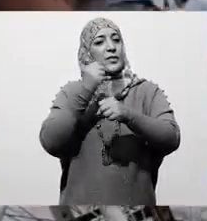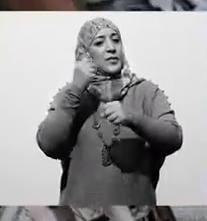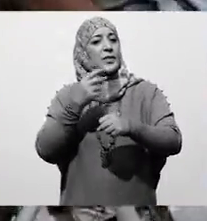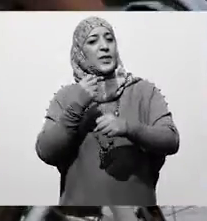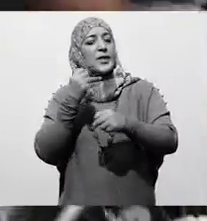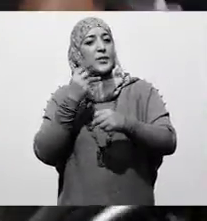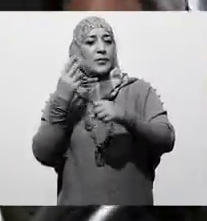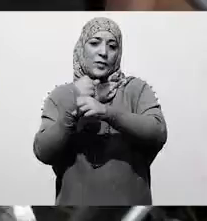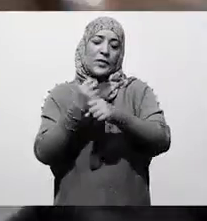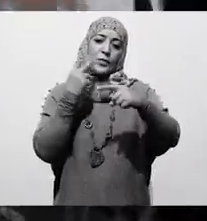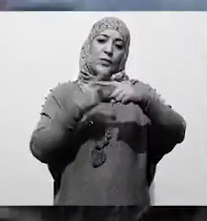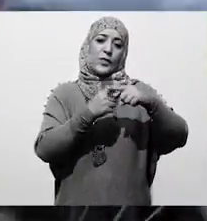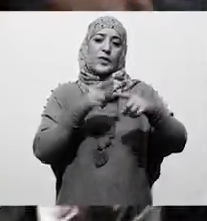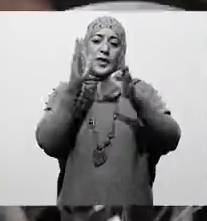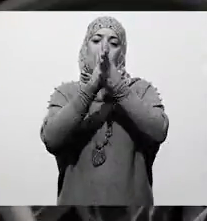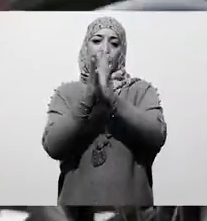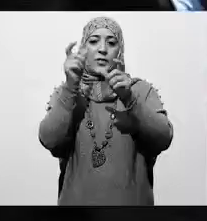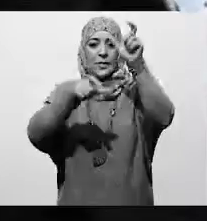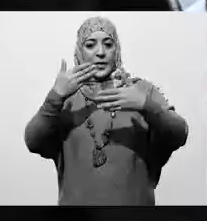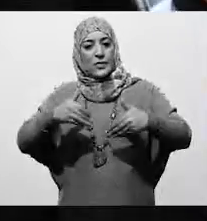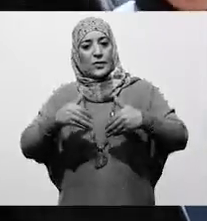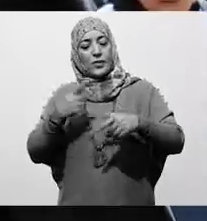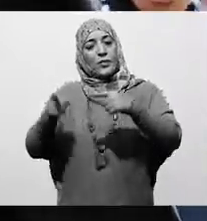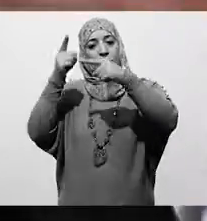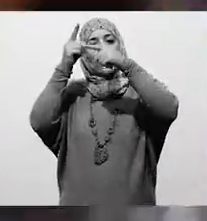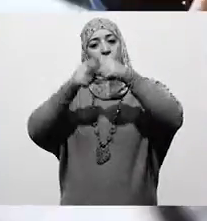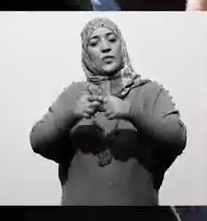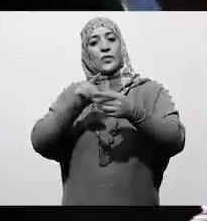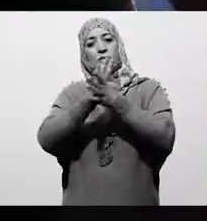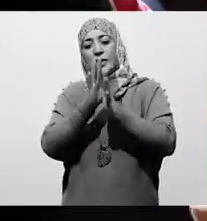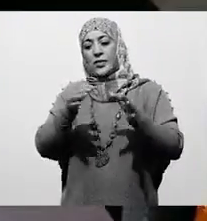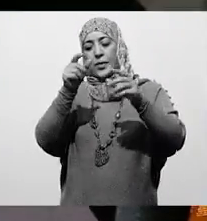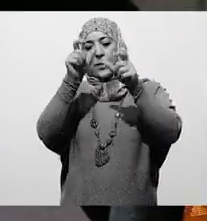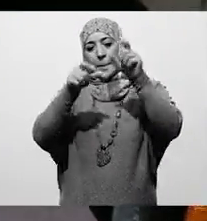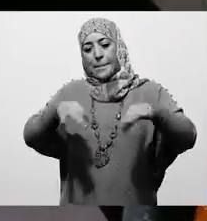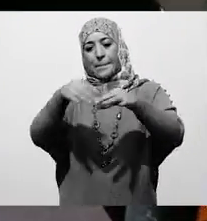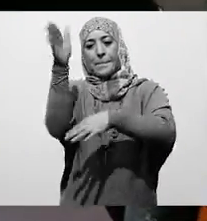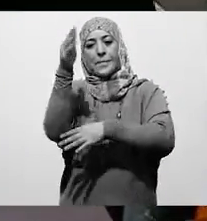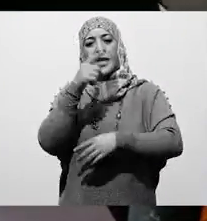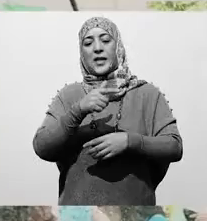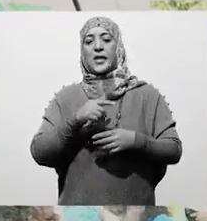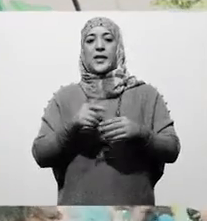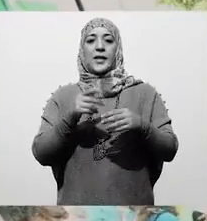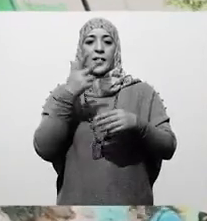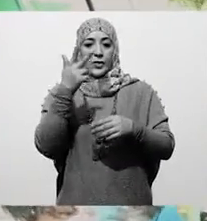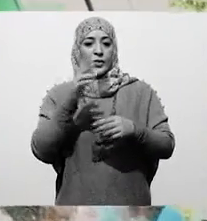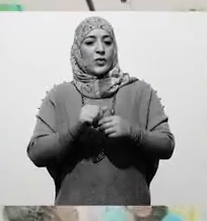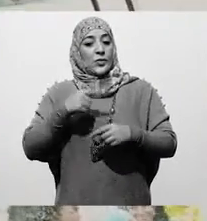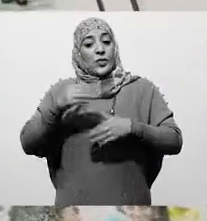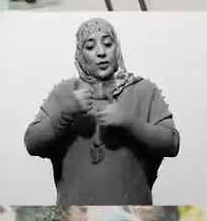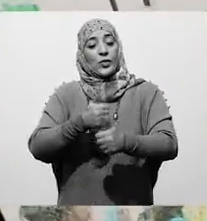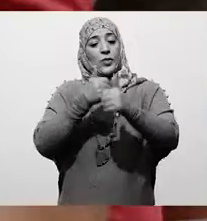qui sont entre les mains des organisations de personnes handicapées dans chacun des 3 pays. C'est à eux maintenant de continuer